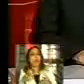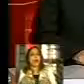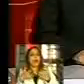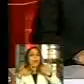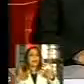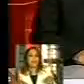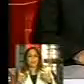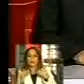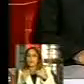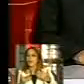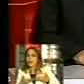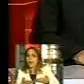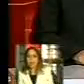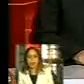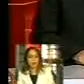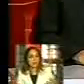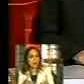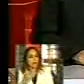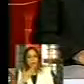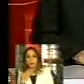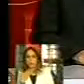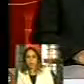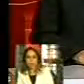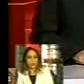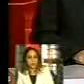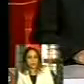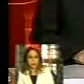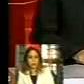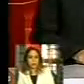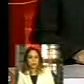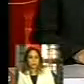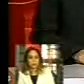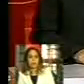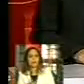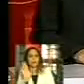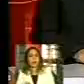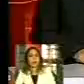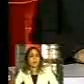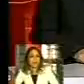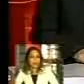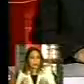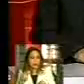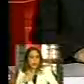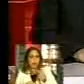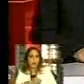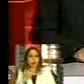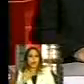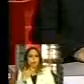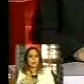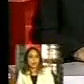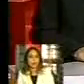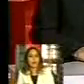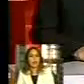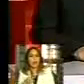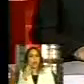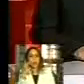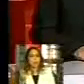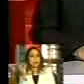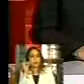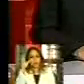שוויון הדרמטי שיש בחברה הישראלית, אלא גם לנזקים שזה עושה לכלכלה הישראלית, כי אנחנו רואות ורואים